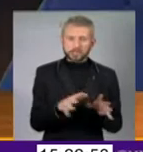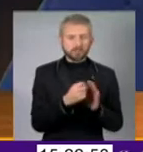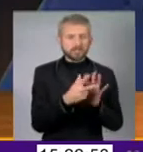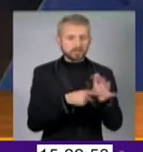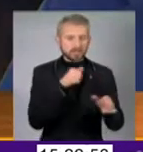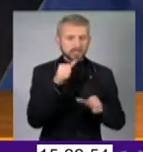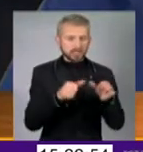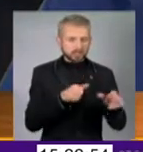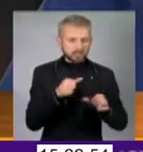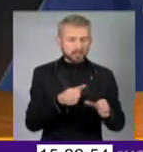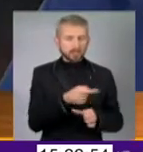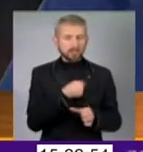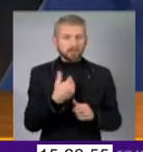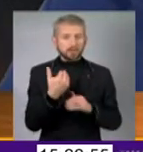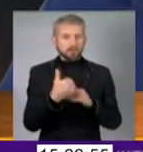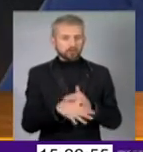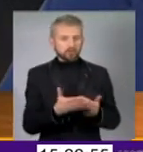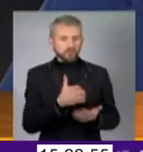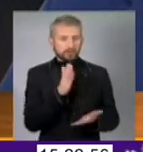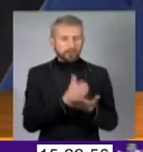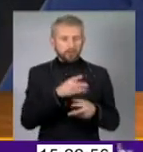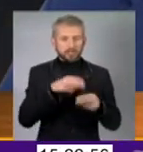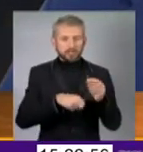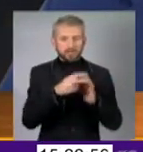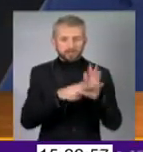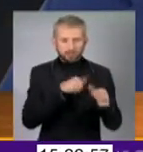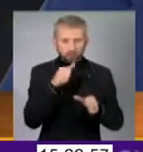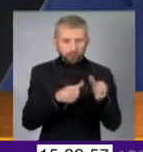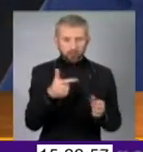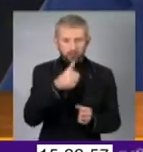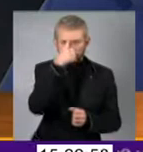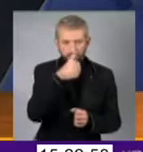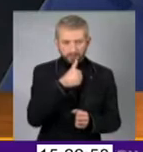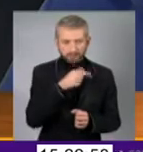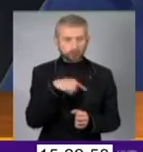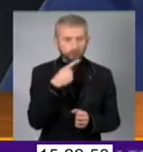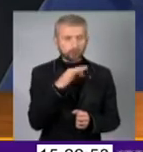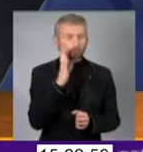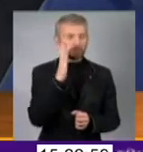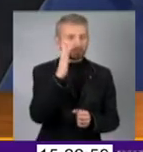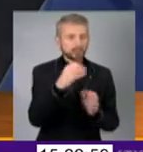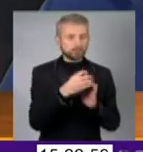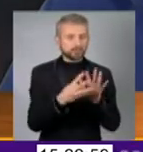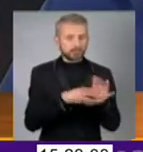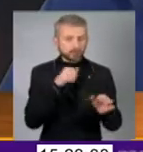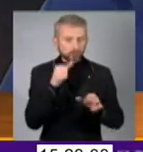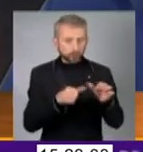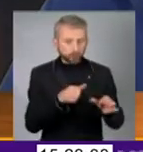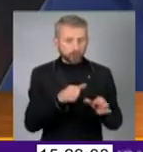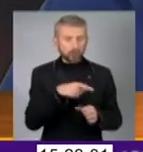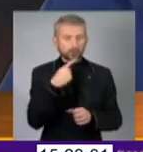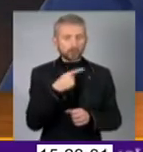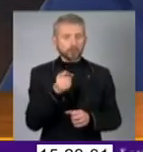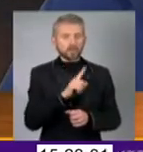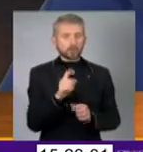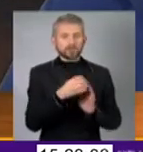рік, ми вже маємо кінець 2018 року, грудень місяць. Я говорю зараз про перспективу 2019 року. І говорю про те,